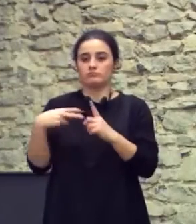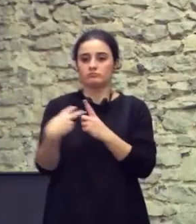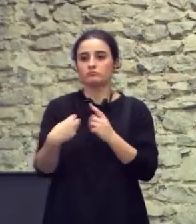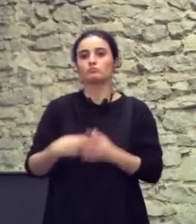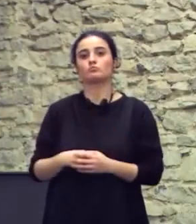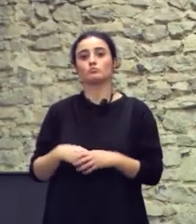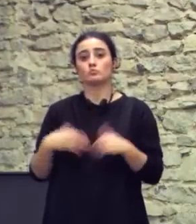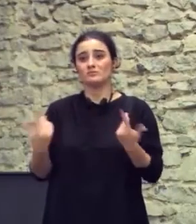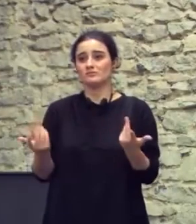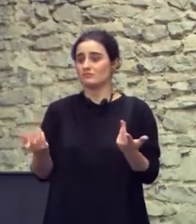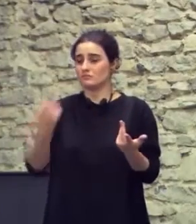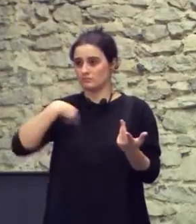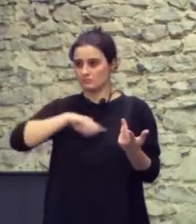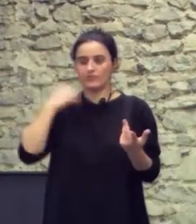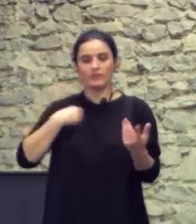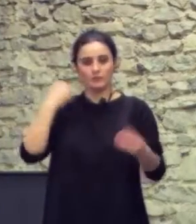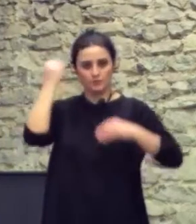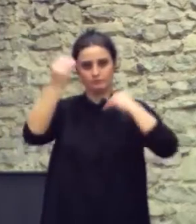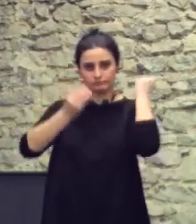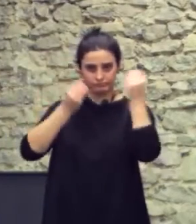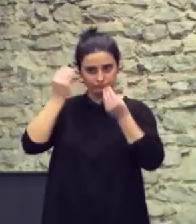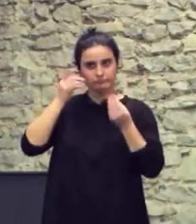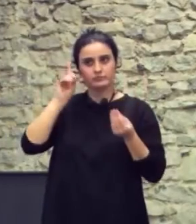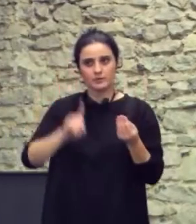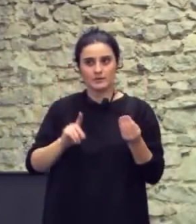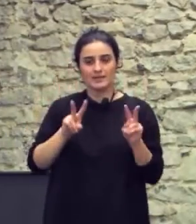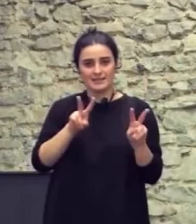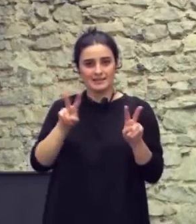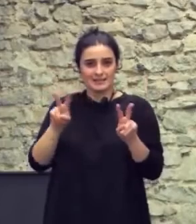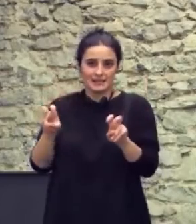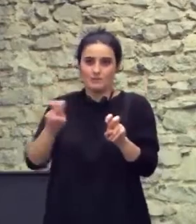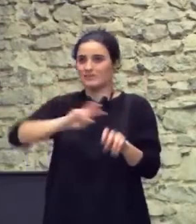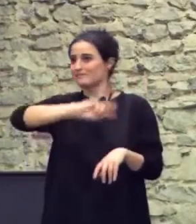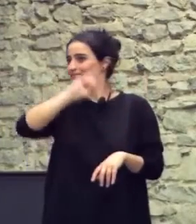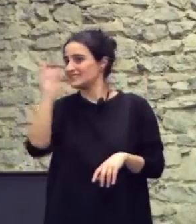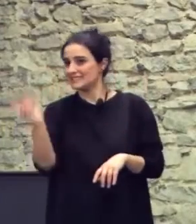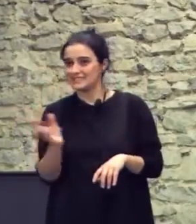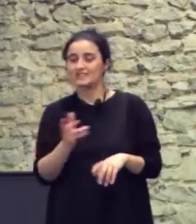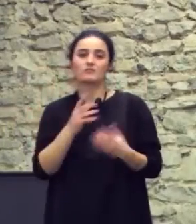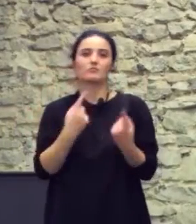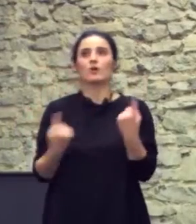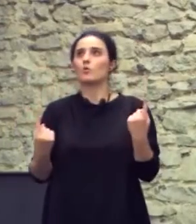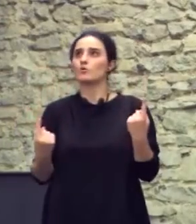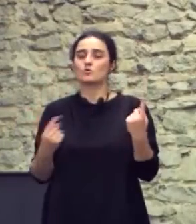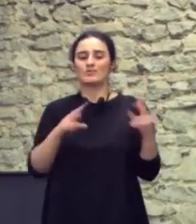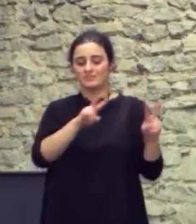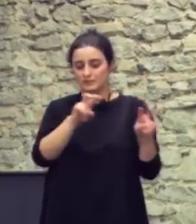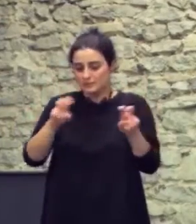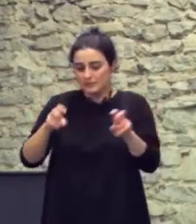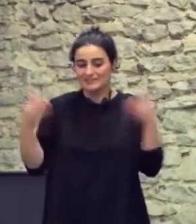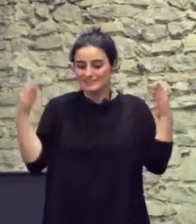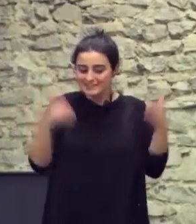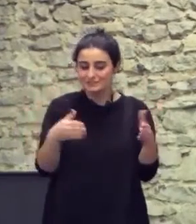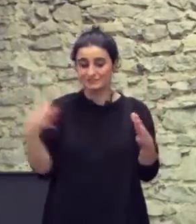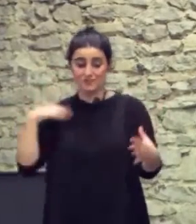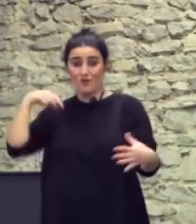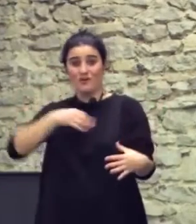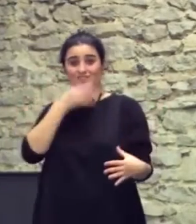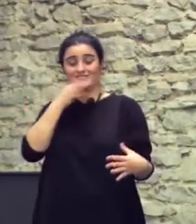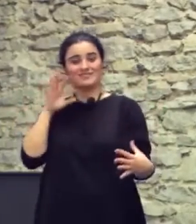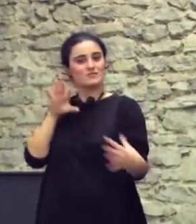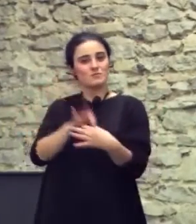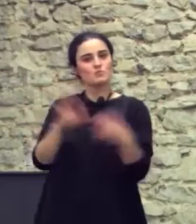hor, buelta desente ematen ari garare bai, gai ezberdinei ez direnak zehazki gai hau, baina konexioa